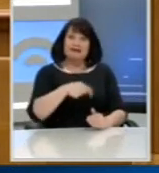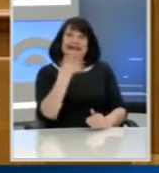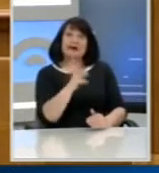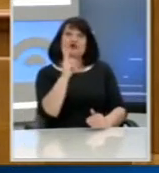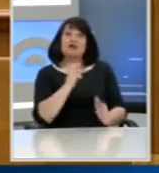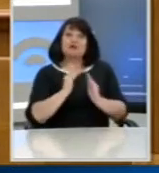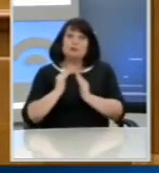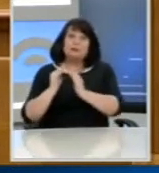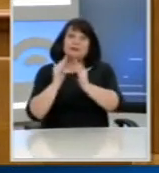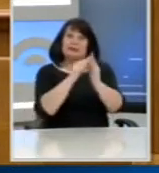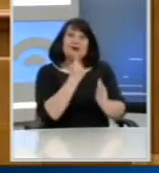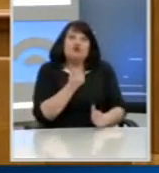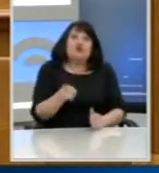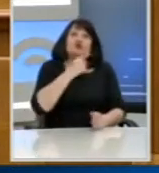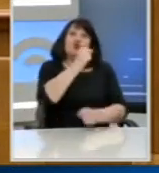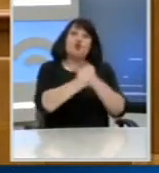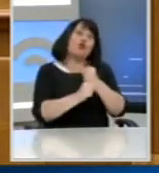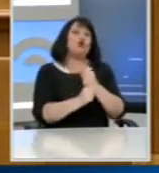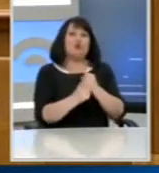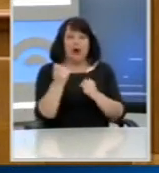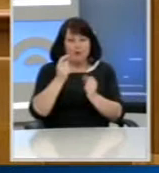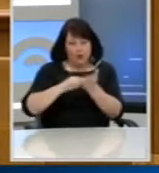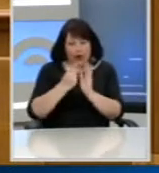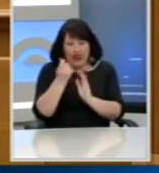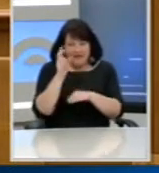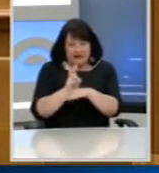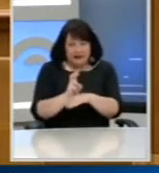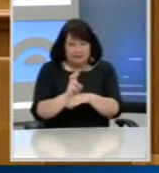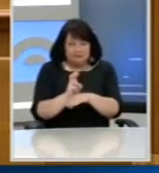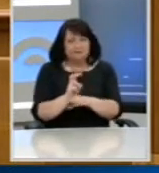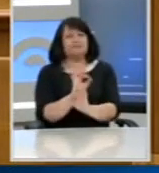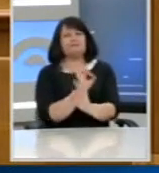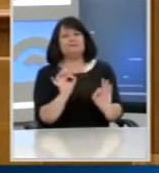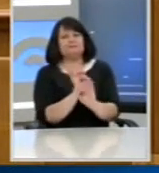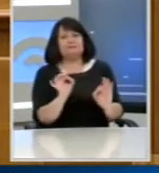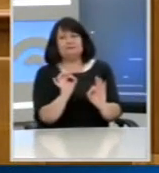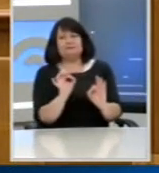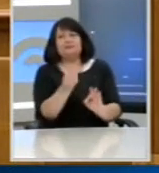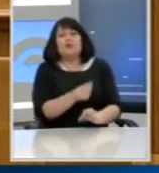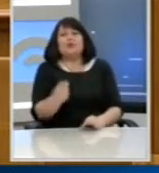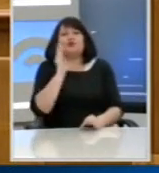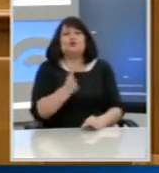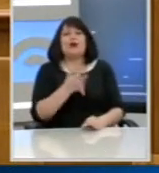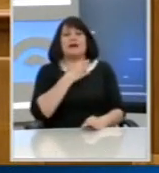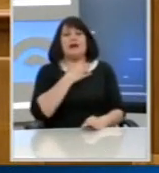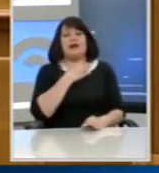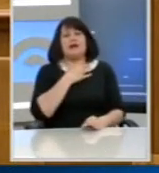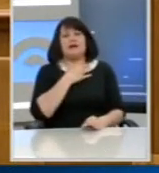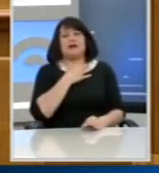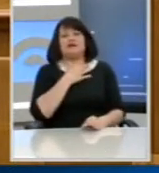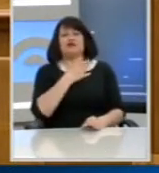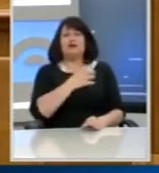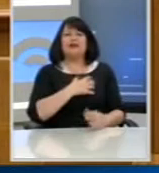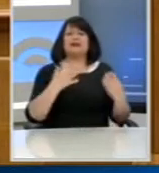σπίτια. Του χρόνου από τα χρήματα αυτά θα εξασφαλίσουμε στο μέγιστο τις ανάγκες του προσωπικού των ενόπλων